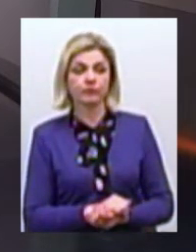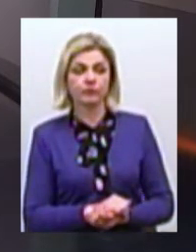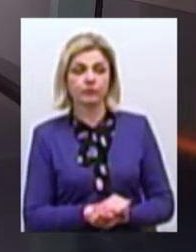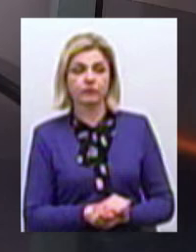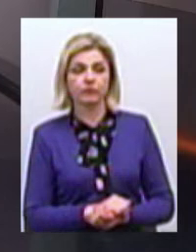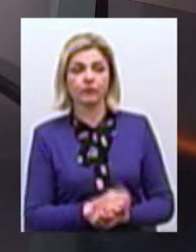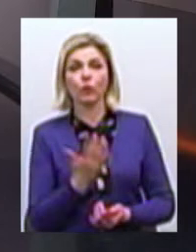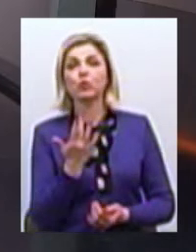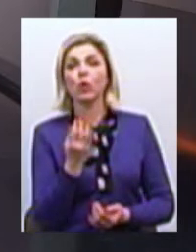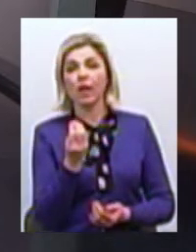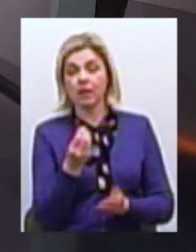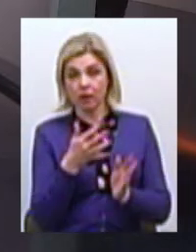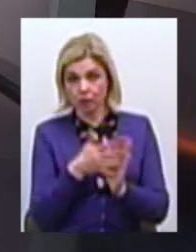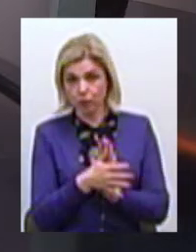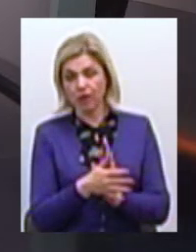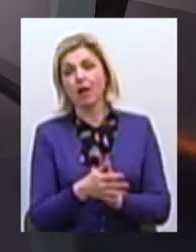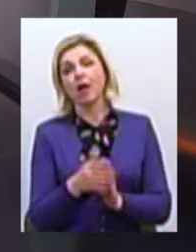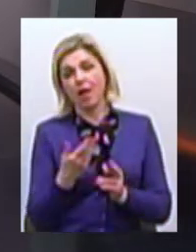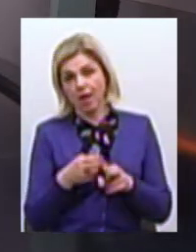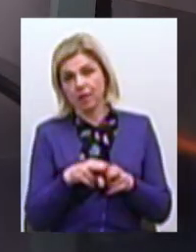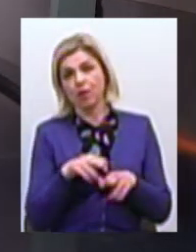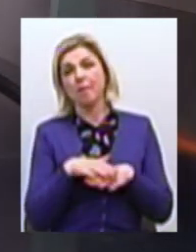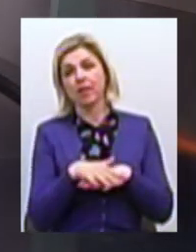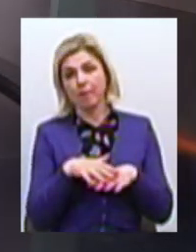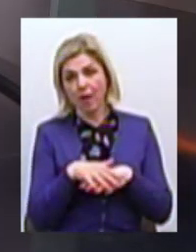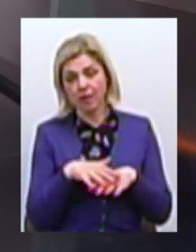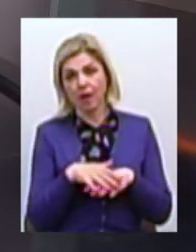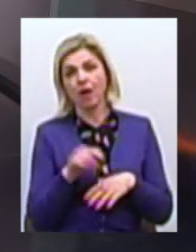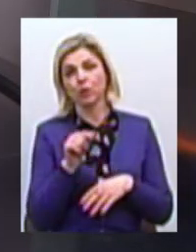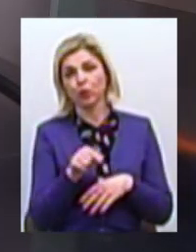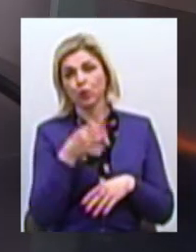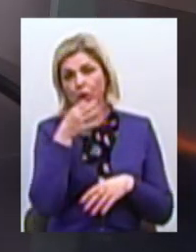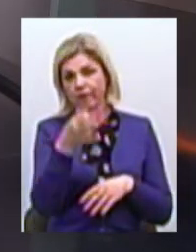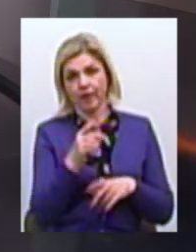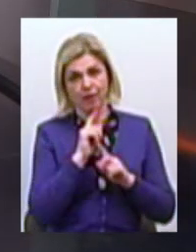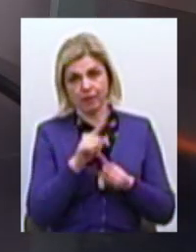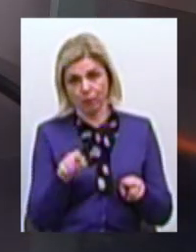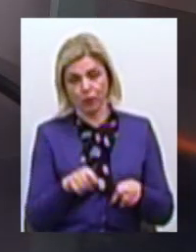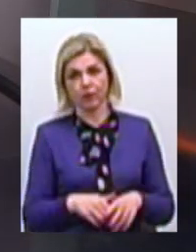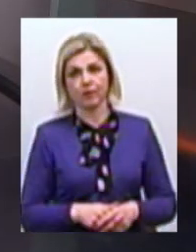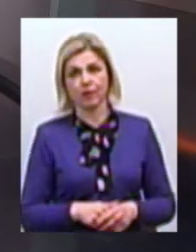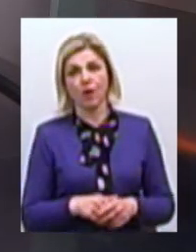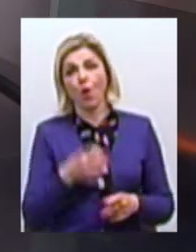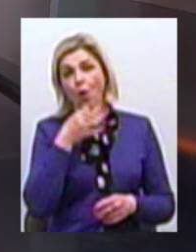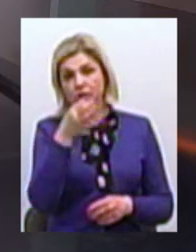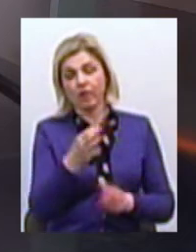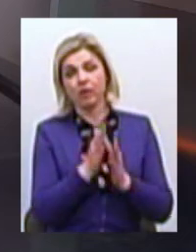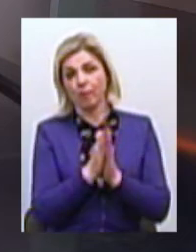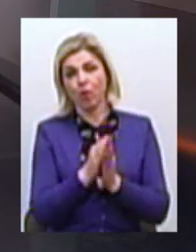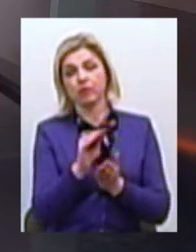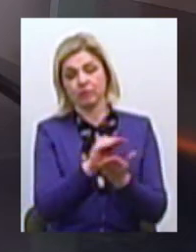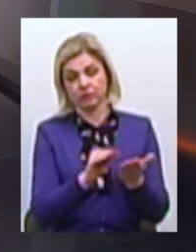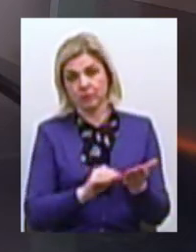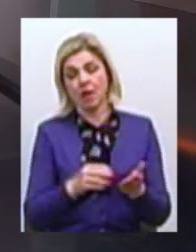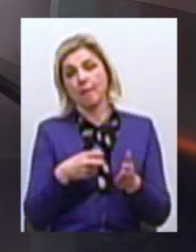Сколько на это ушло денег, опять же, это математика, здесь ответа не будет. Ответ, пожалуйста, озвучьте вопрос